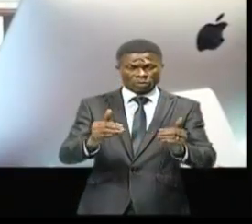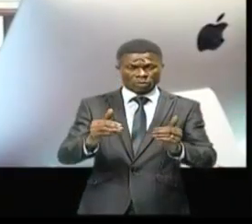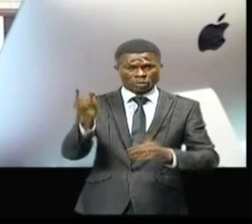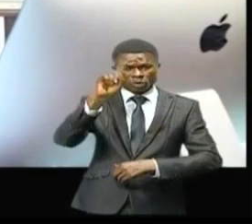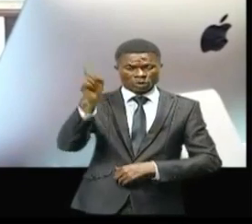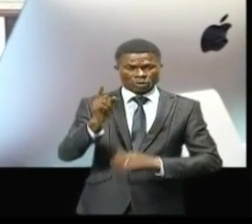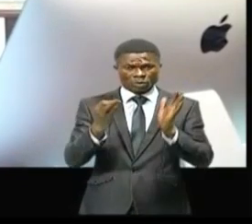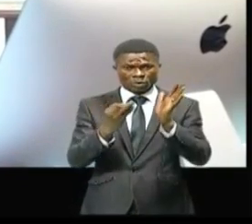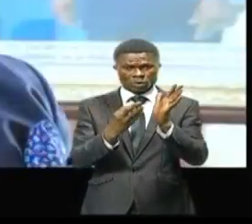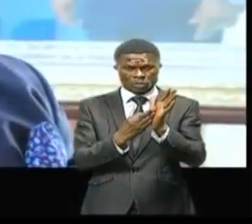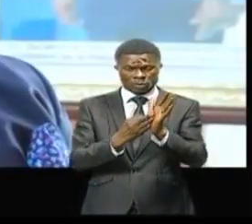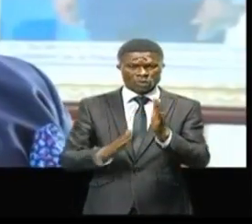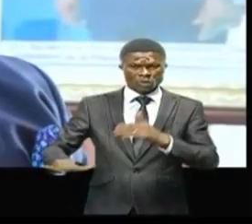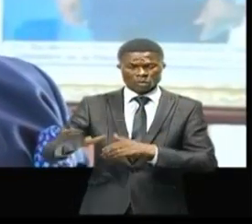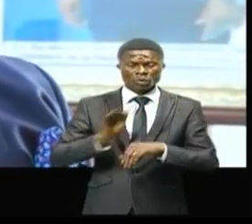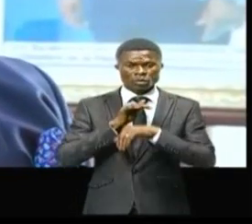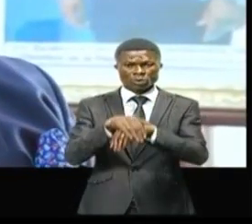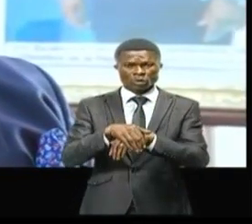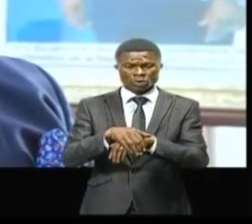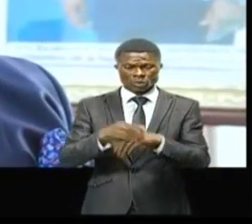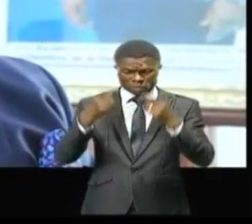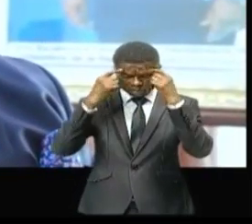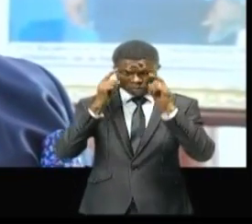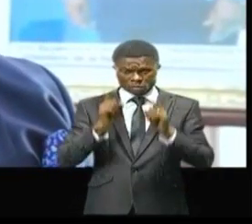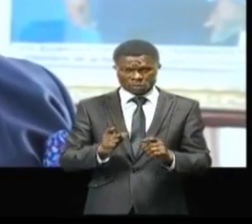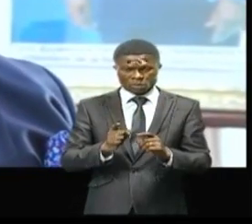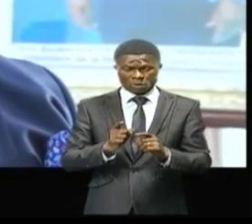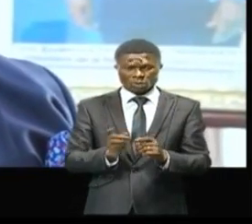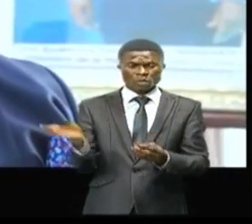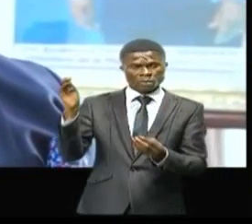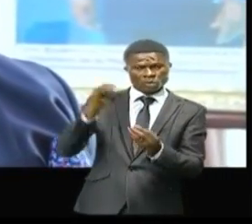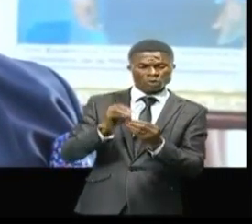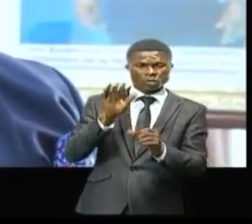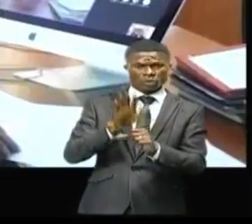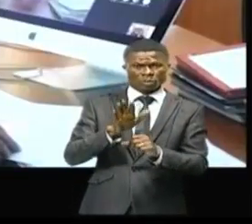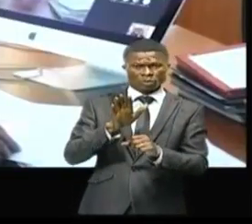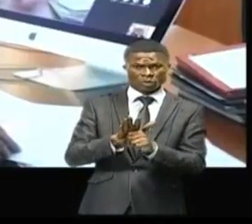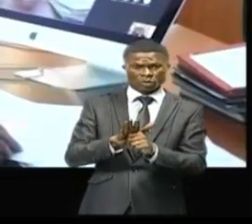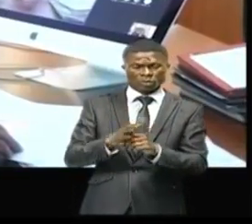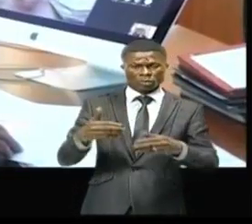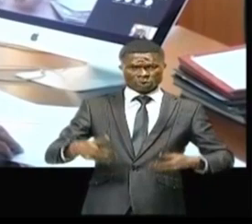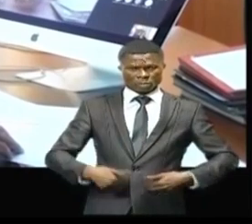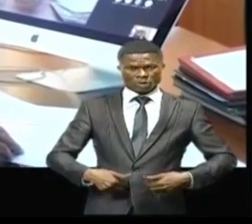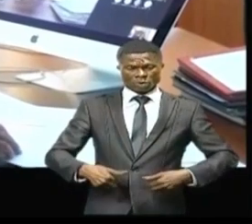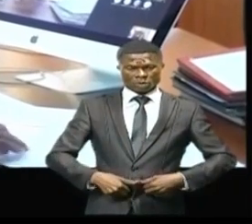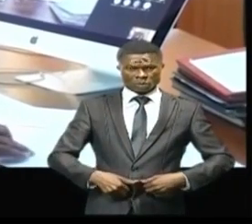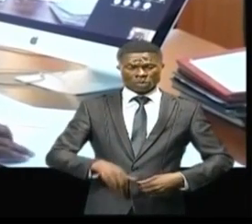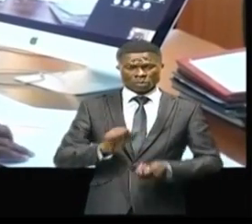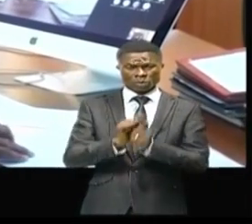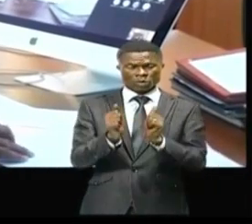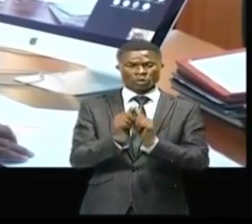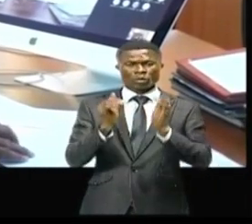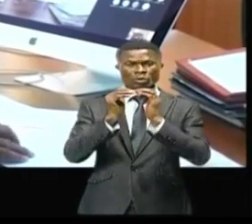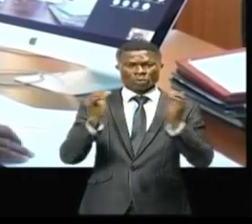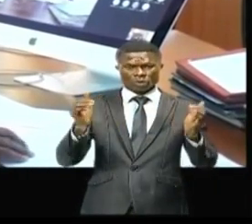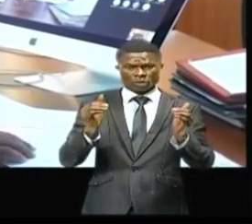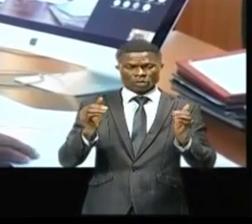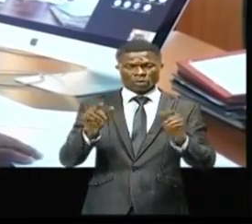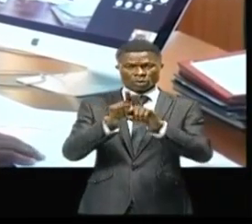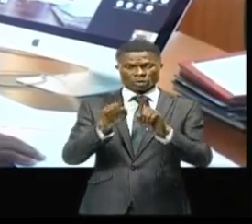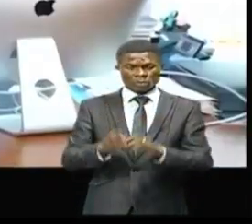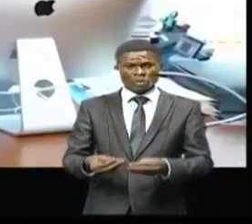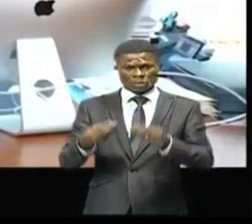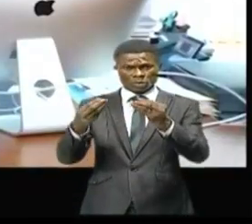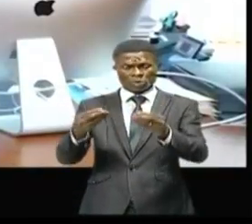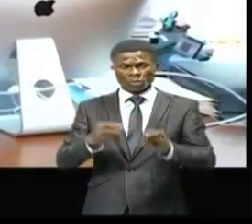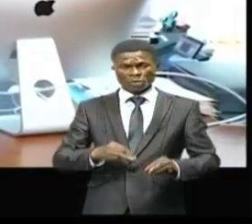états participants à prendre des engagements pour inclure davantage des jeunes au processus de paix et mettre en place